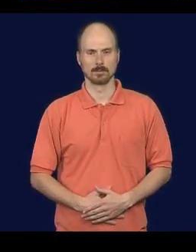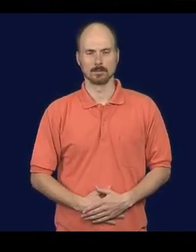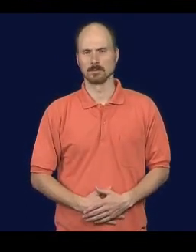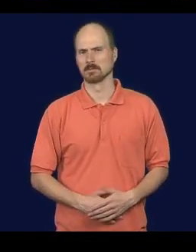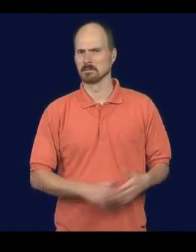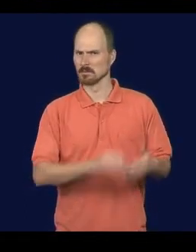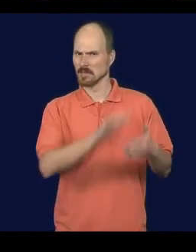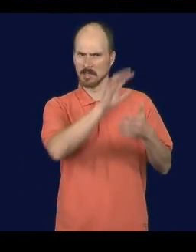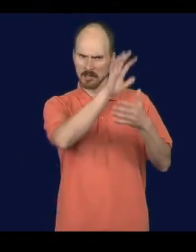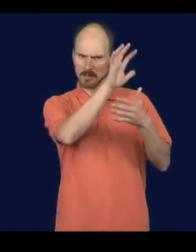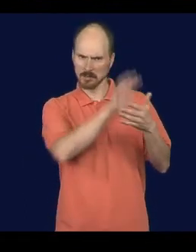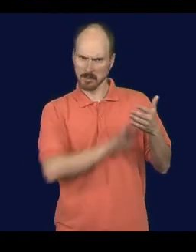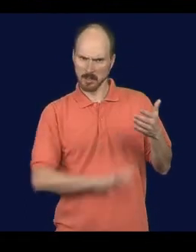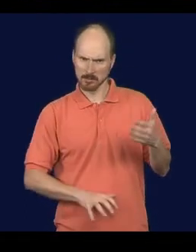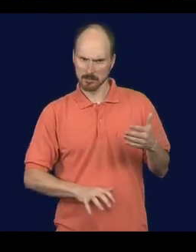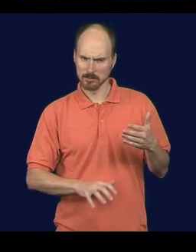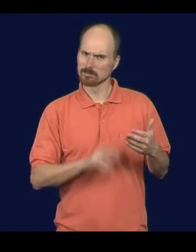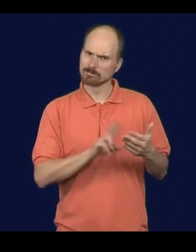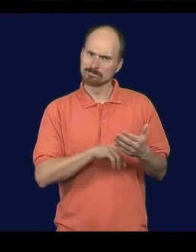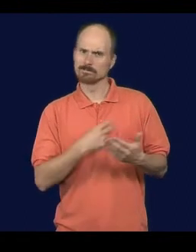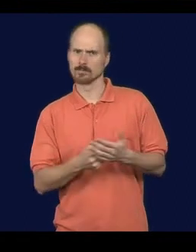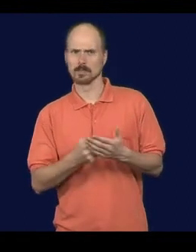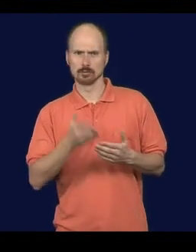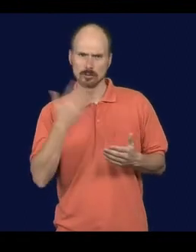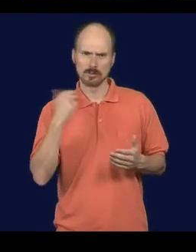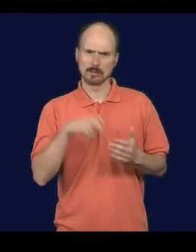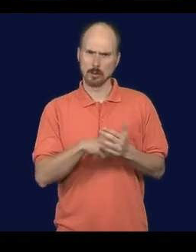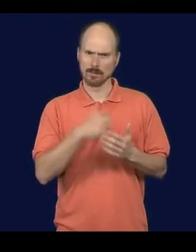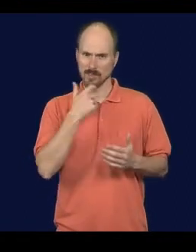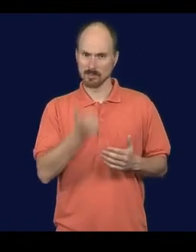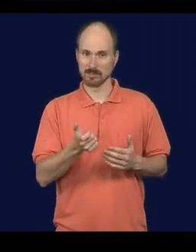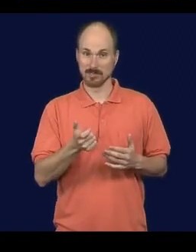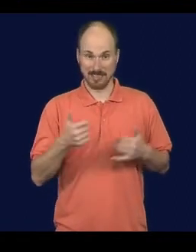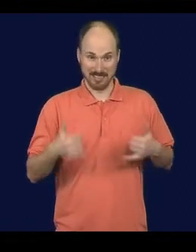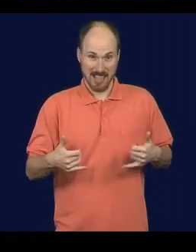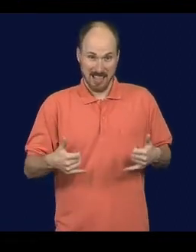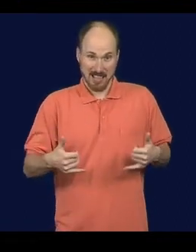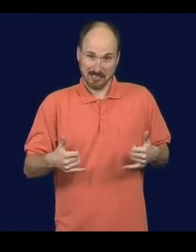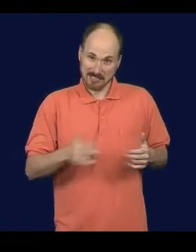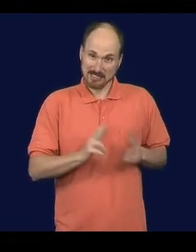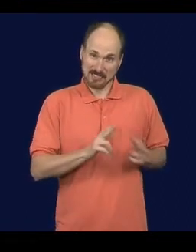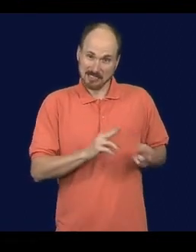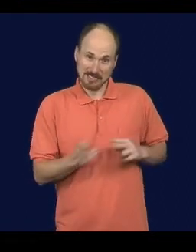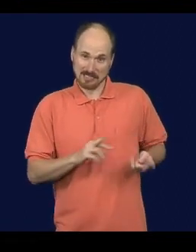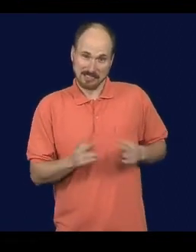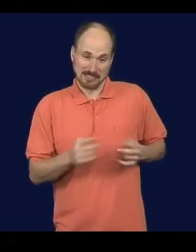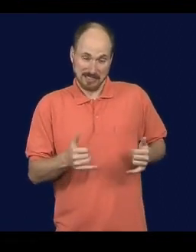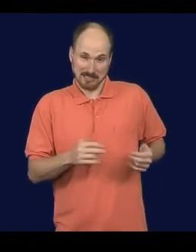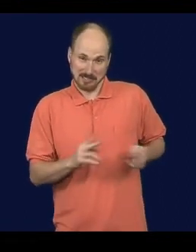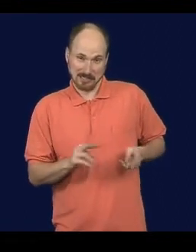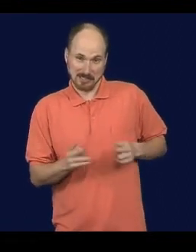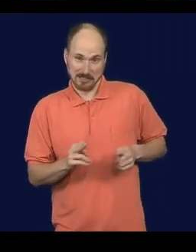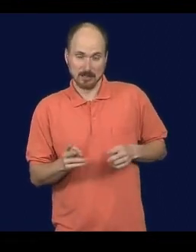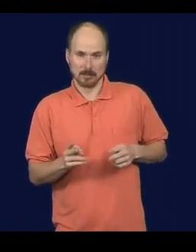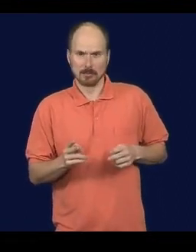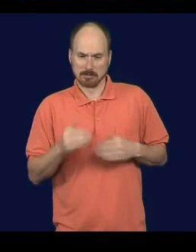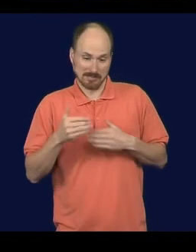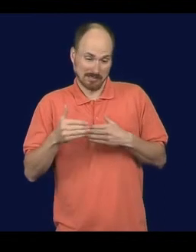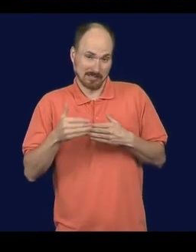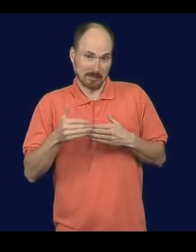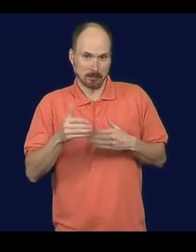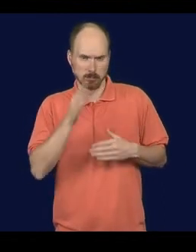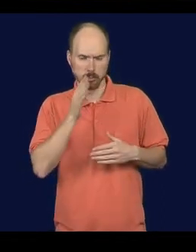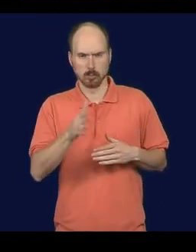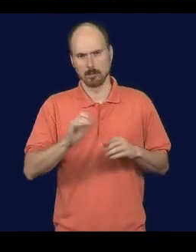trošku kouzlo nechtěného. Původně to byla opravdu aplikace pro běžné uživatele, ale poslední dobou se mi právě začínají množit